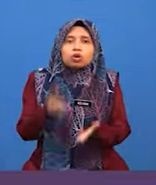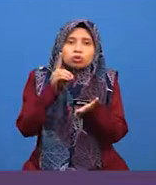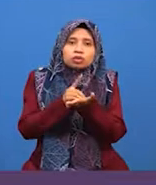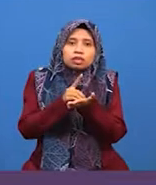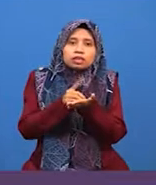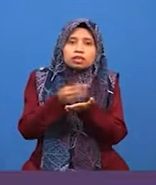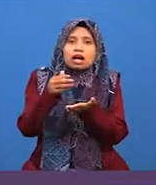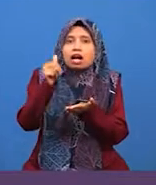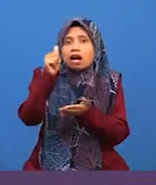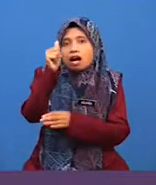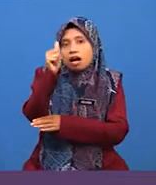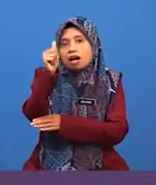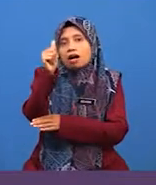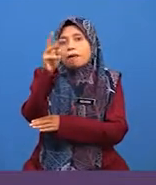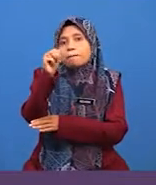Dr. Amirul